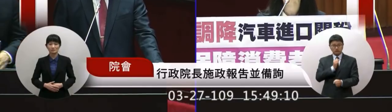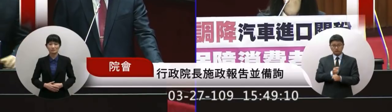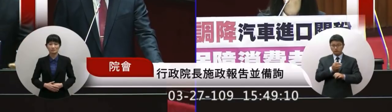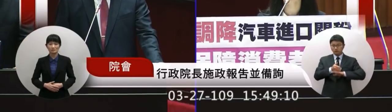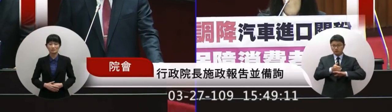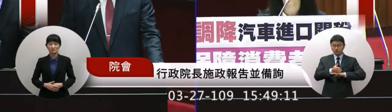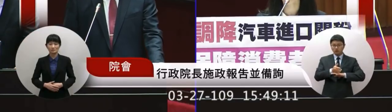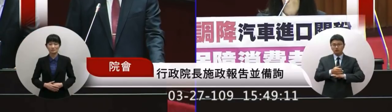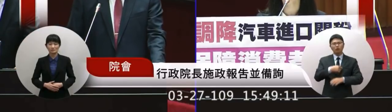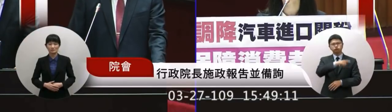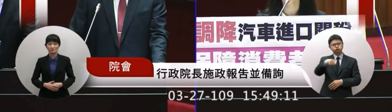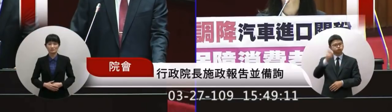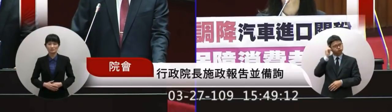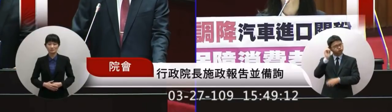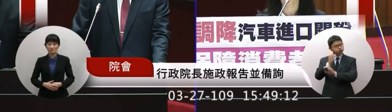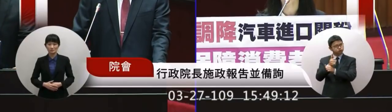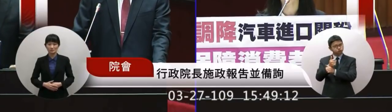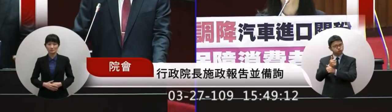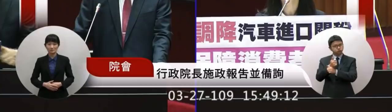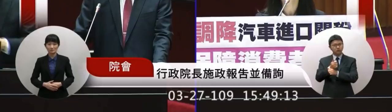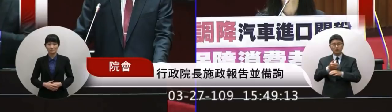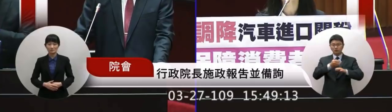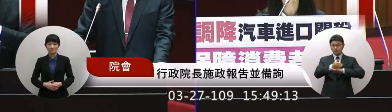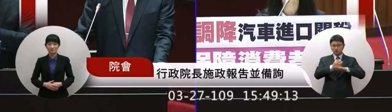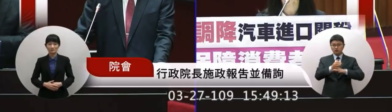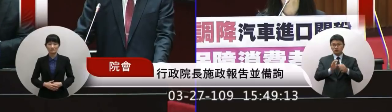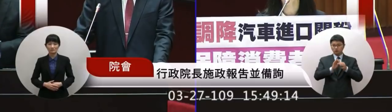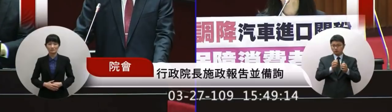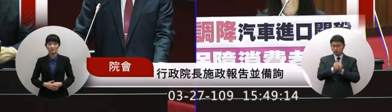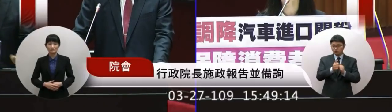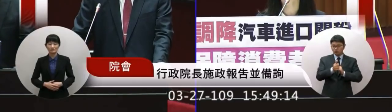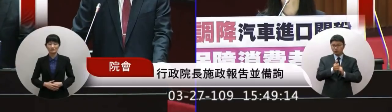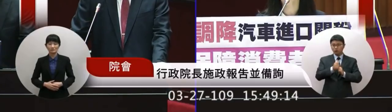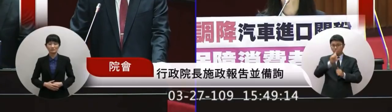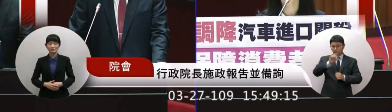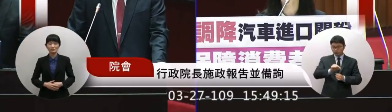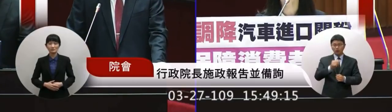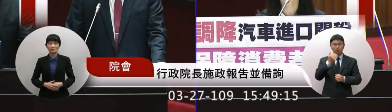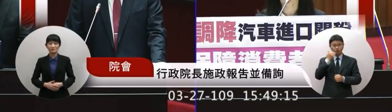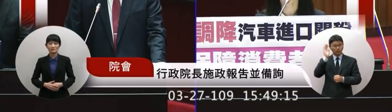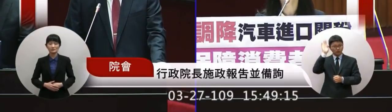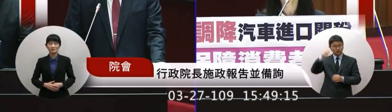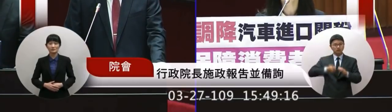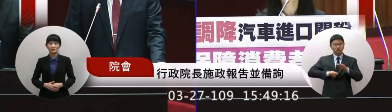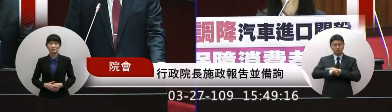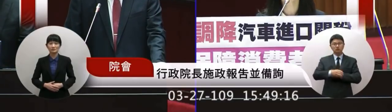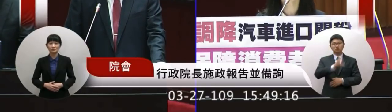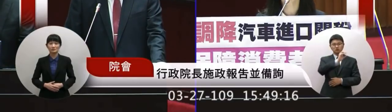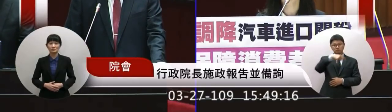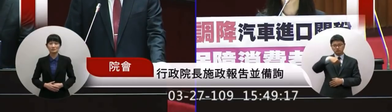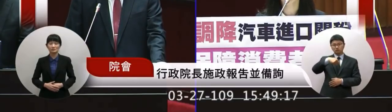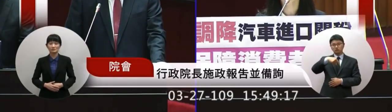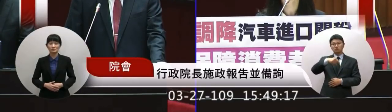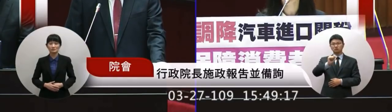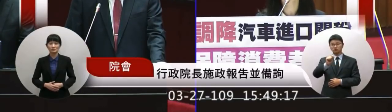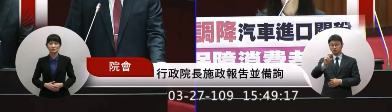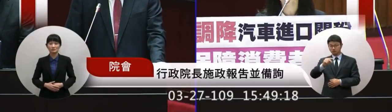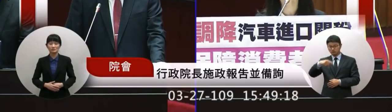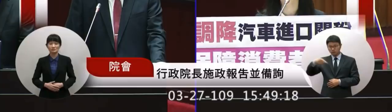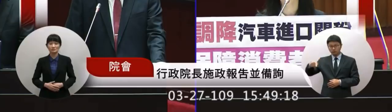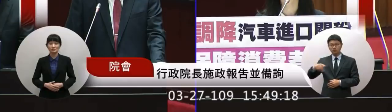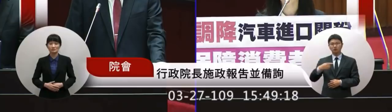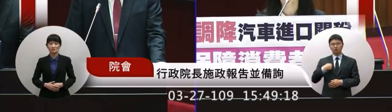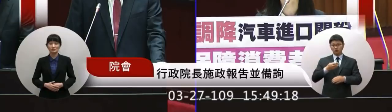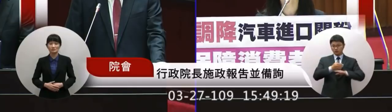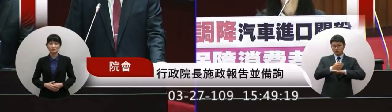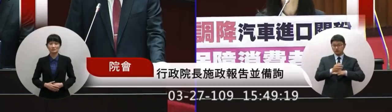是不是应该要思考来降低汽车的关税？甚至在未来我们加入 CPTPP 以后，汽车进口的关税都应